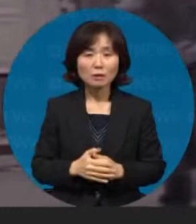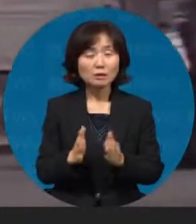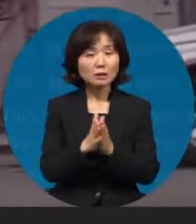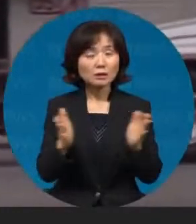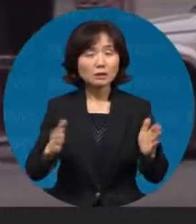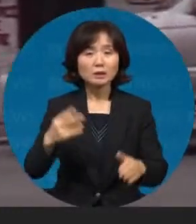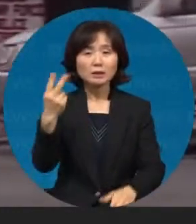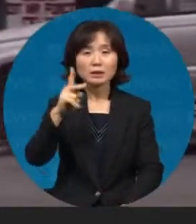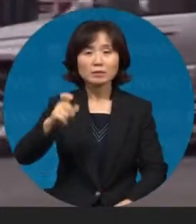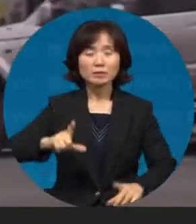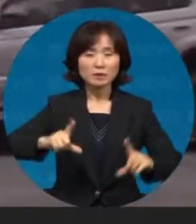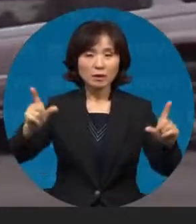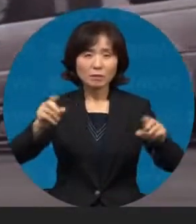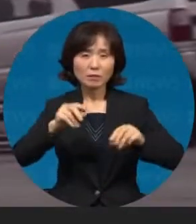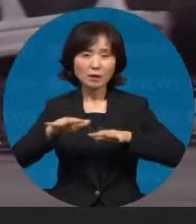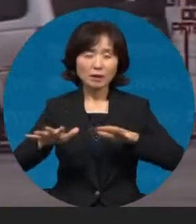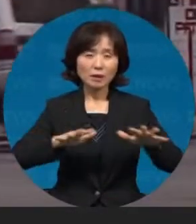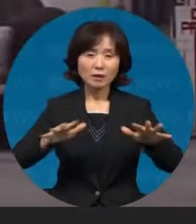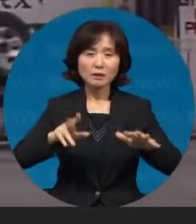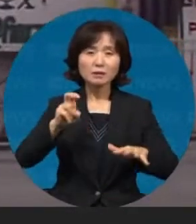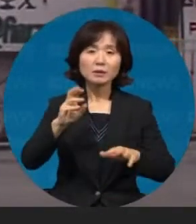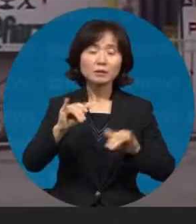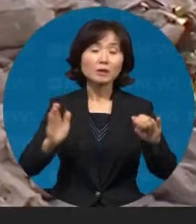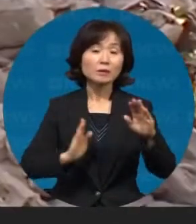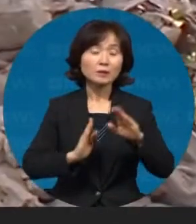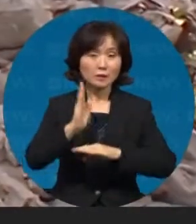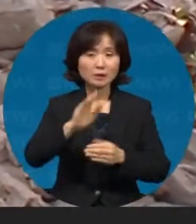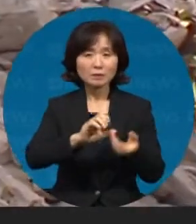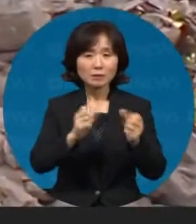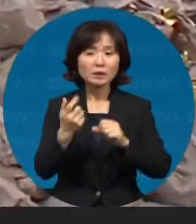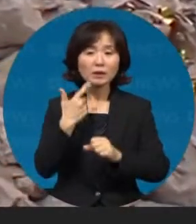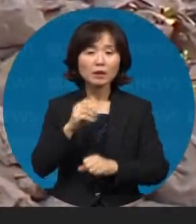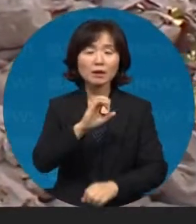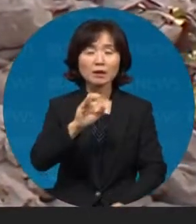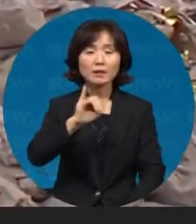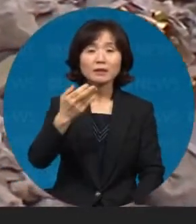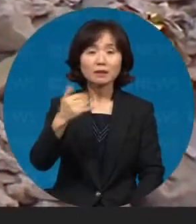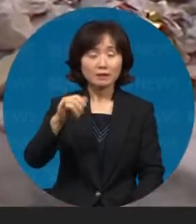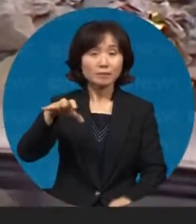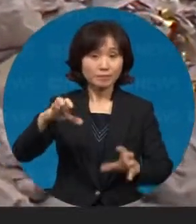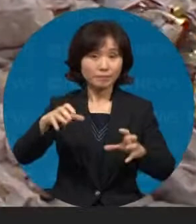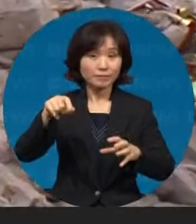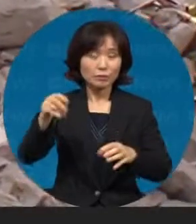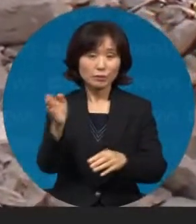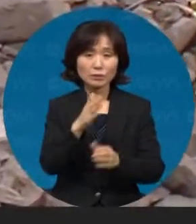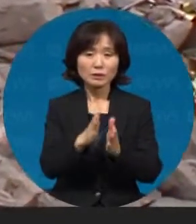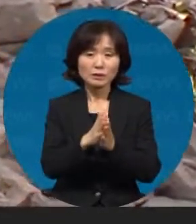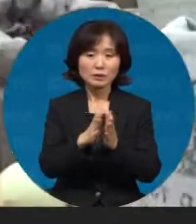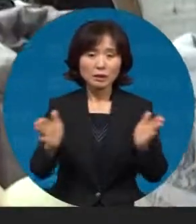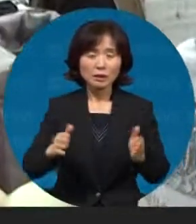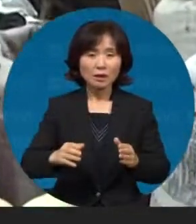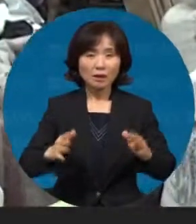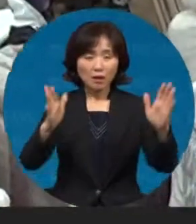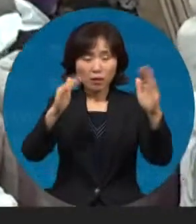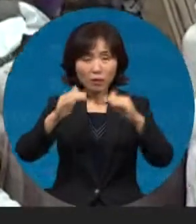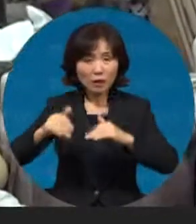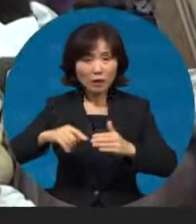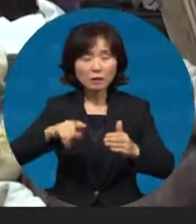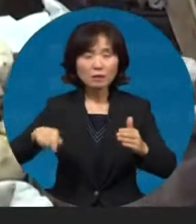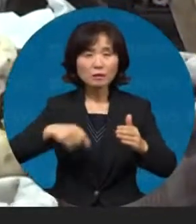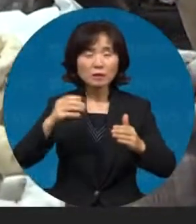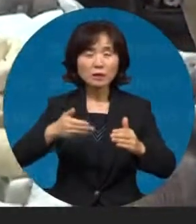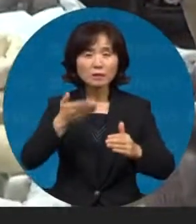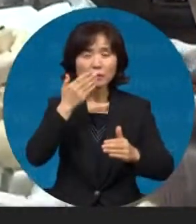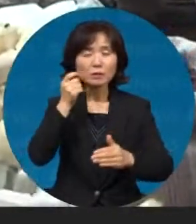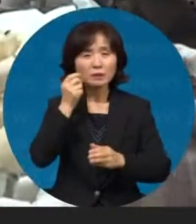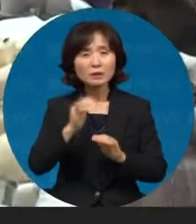2010년 대지진으로 20만 명 이상이 사망했던 IT였습니다. 폐허 속에서 제대로 된 음식을 먹지